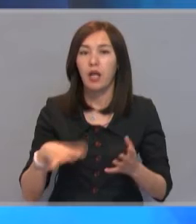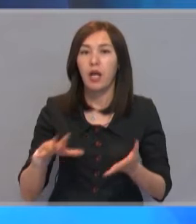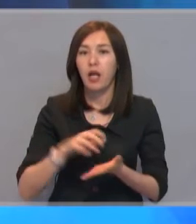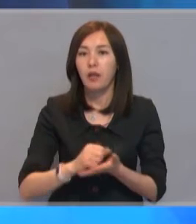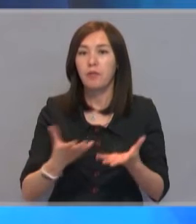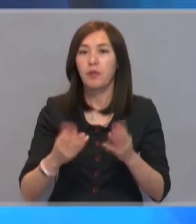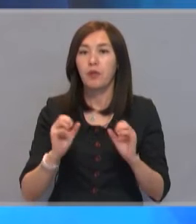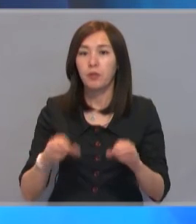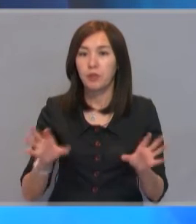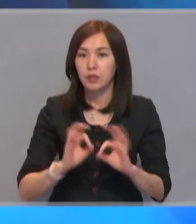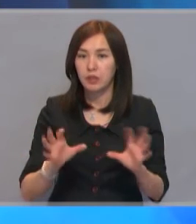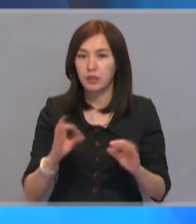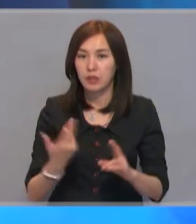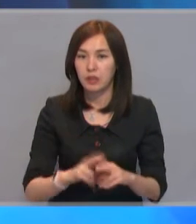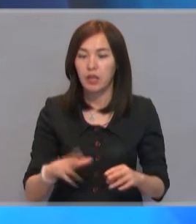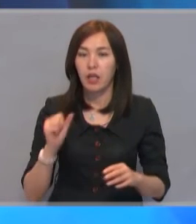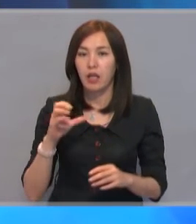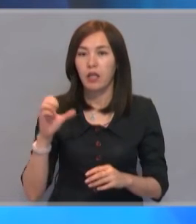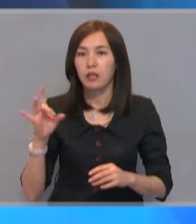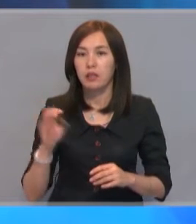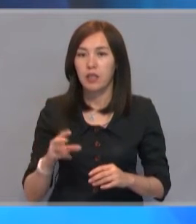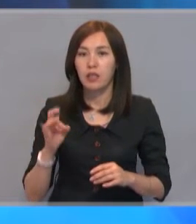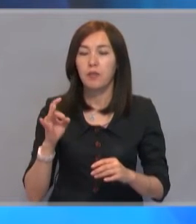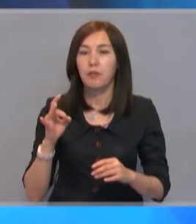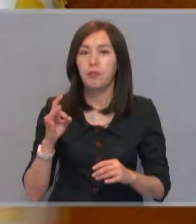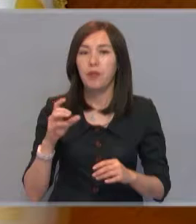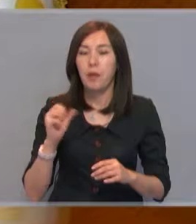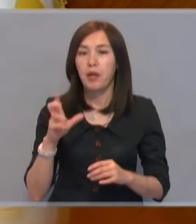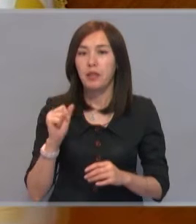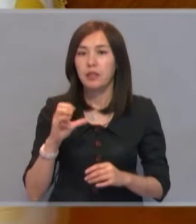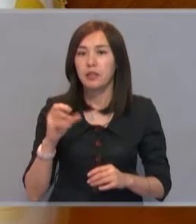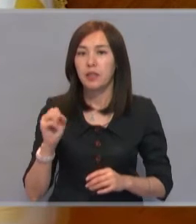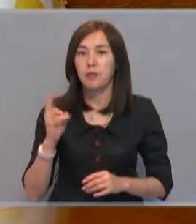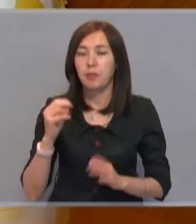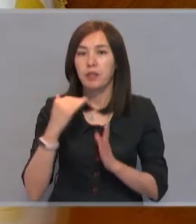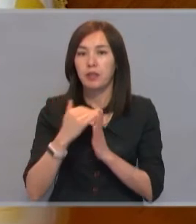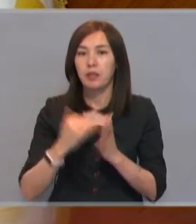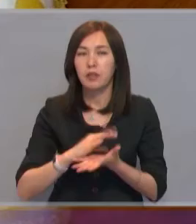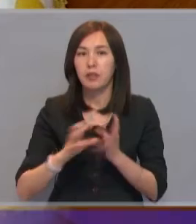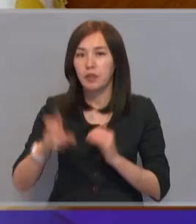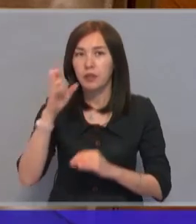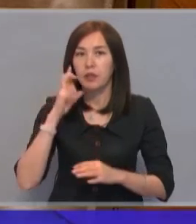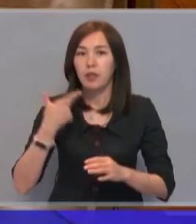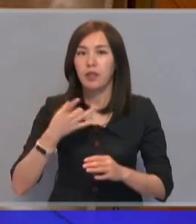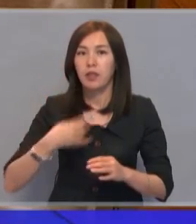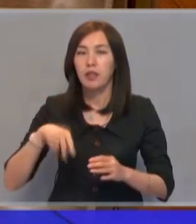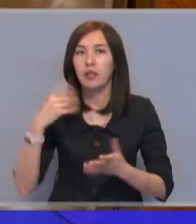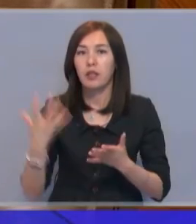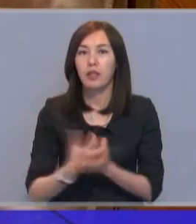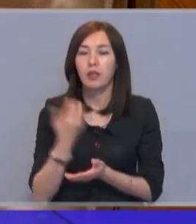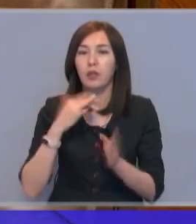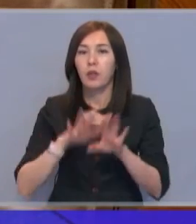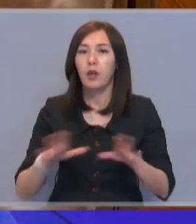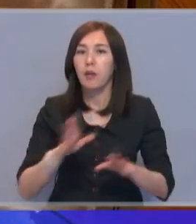жалға алуға болатынын түсіндірді. Асар шағын ауданының тұрғыны Масабаева еңбек бағдарламасы арқылы мемлекеттік грантты жеңіп,